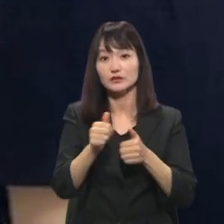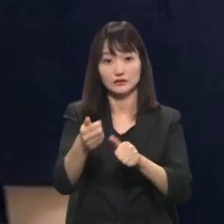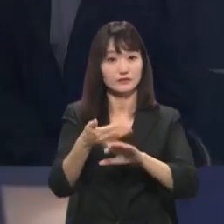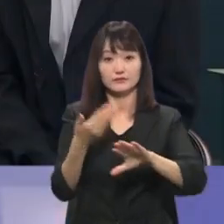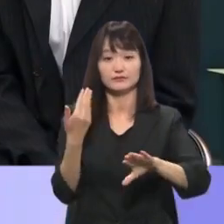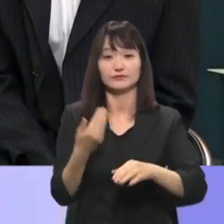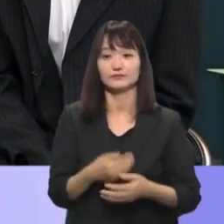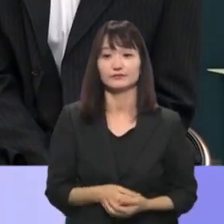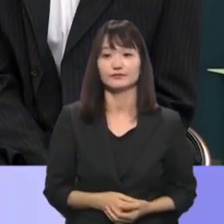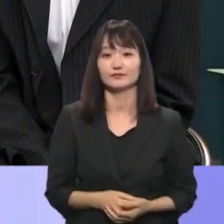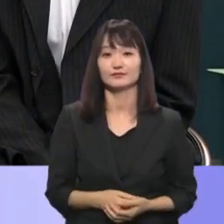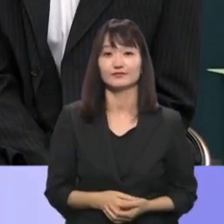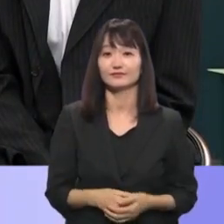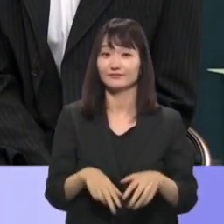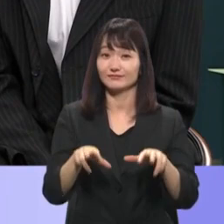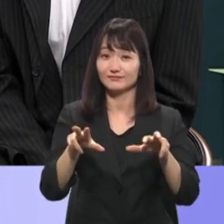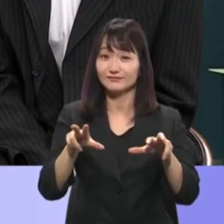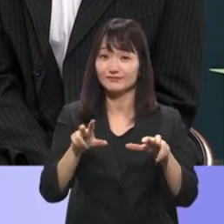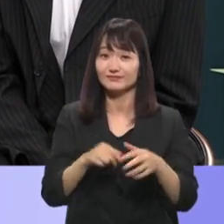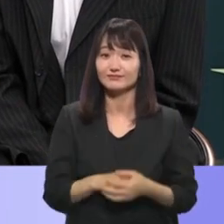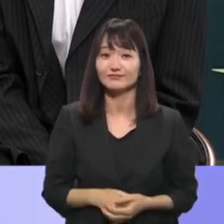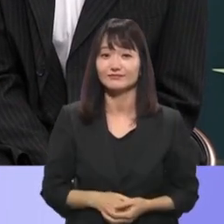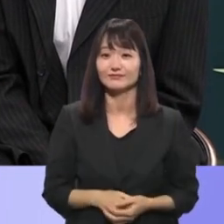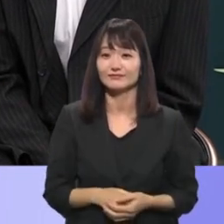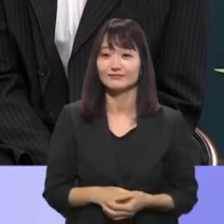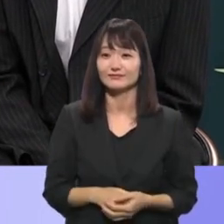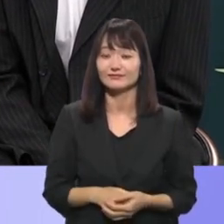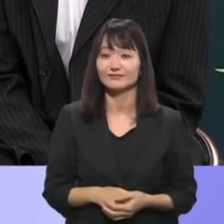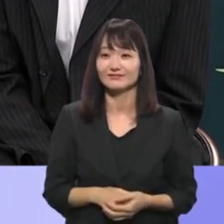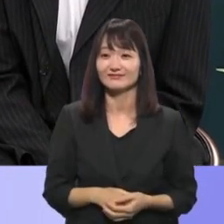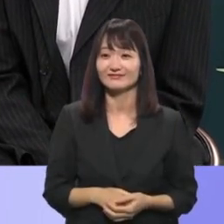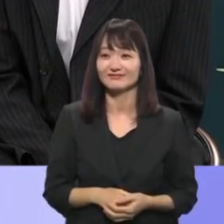혹시 지금 뭐 어떤 짧은 그런